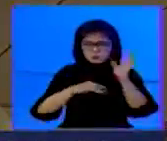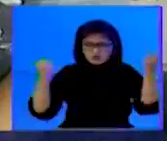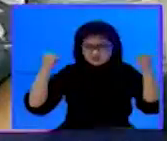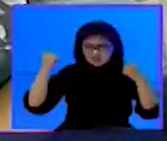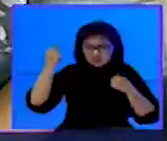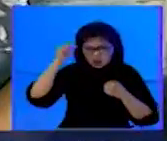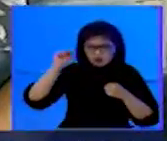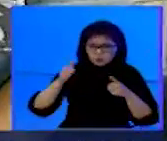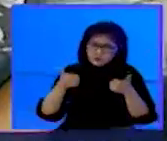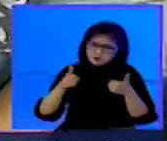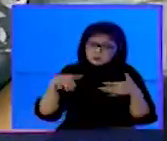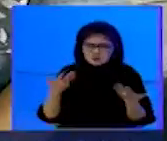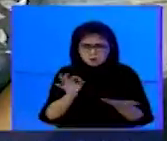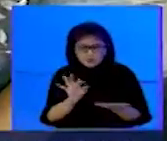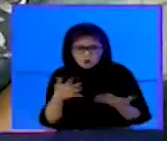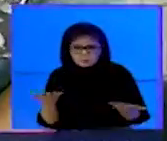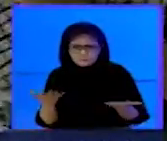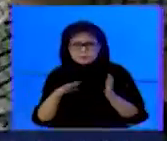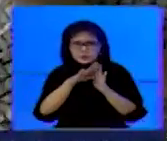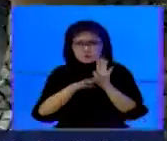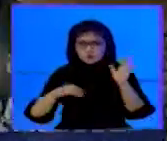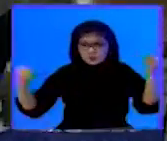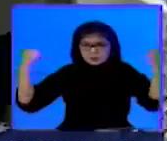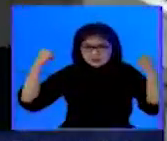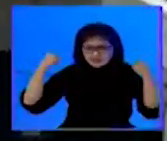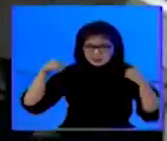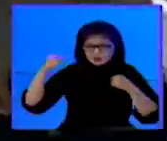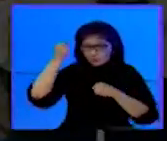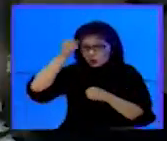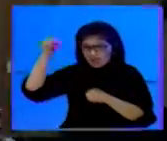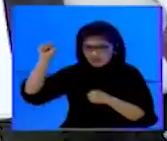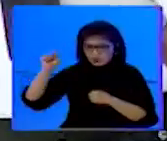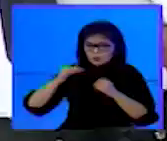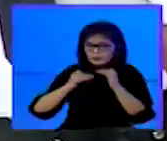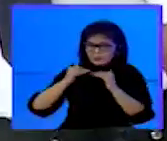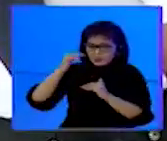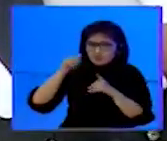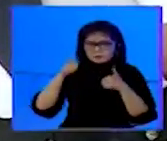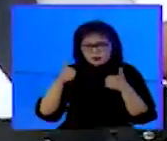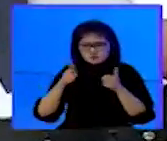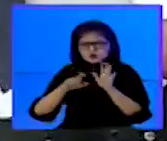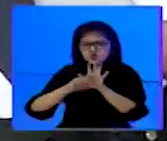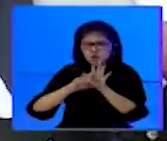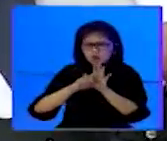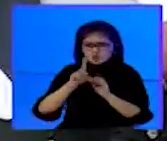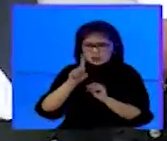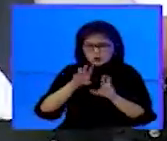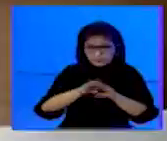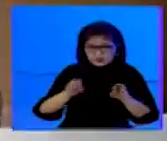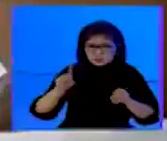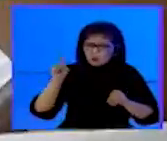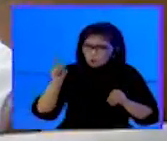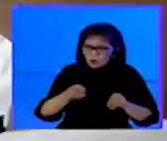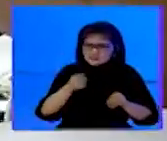belum? Protokol kesehatan di kantor semakin meningkat. Contoh, setiap karyawan diwajibkan untuk